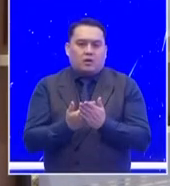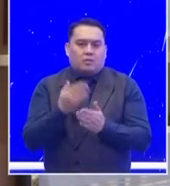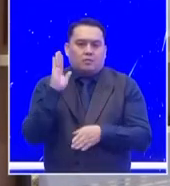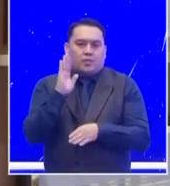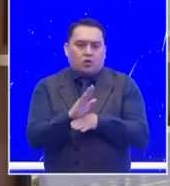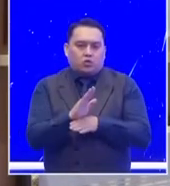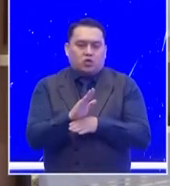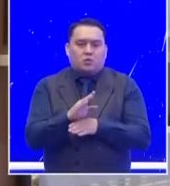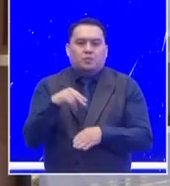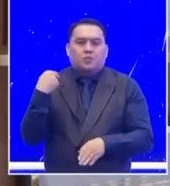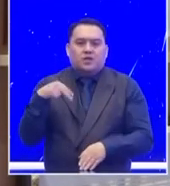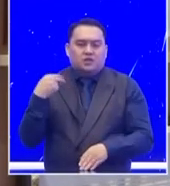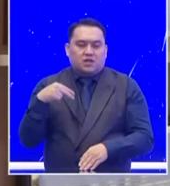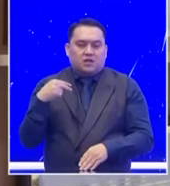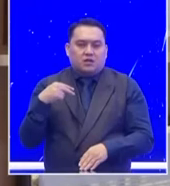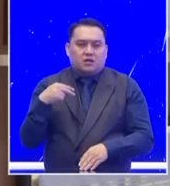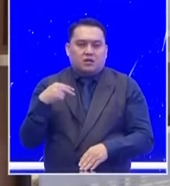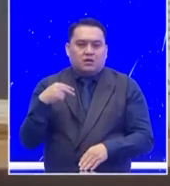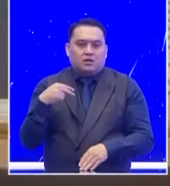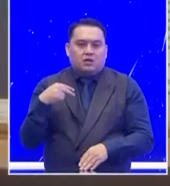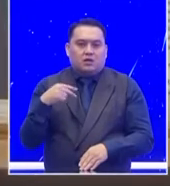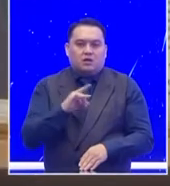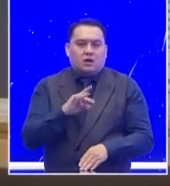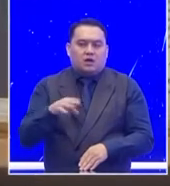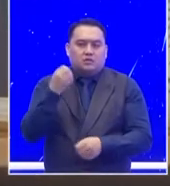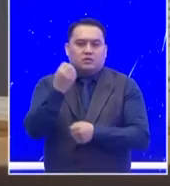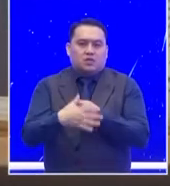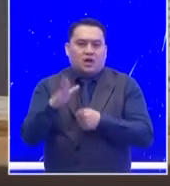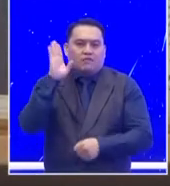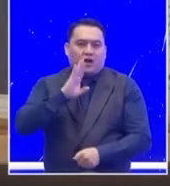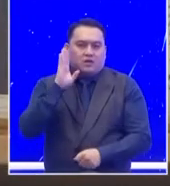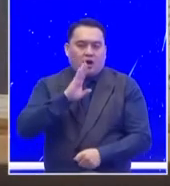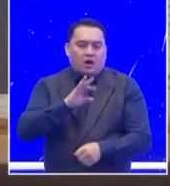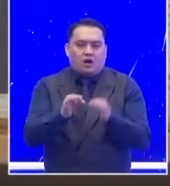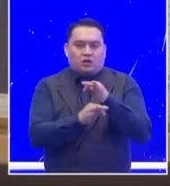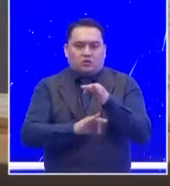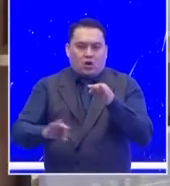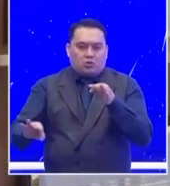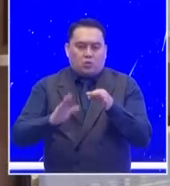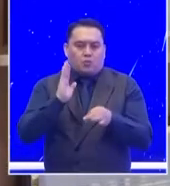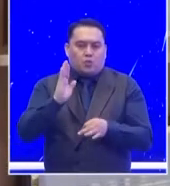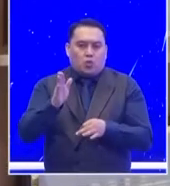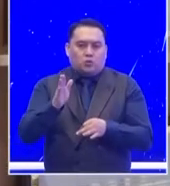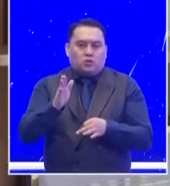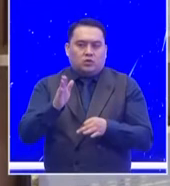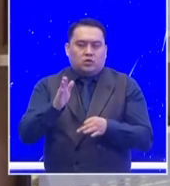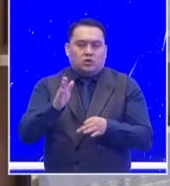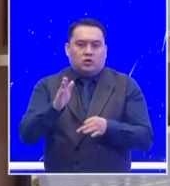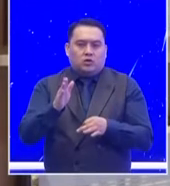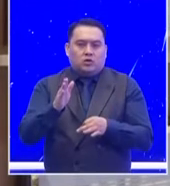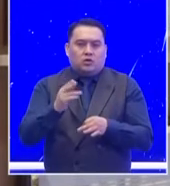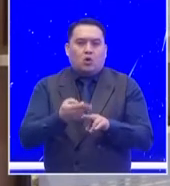поручению первого президента Республики Казахстан, централизованный водопровод, канализация, а также перекрепление. Это,